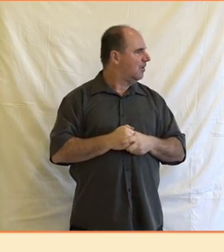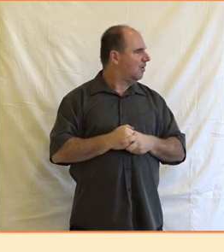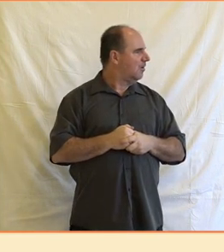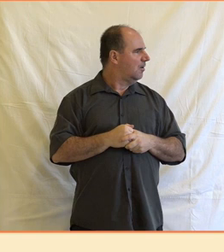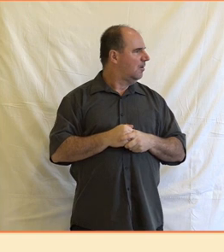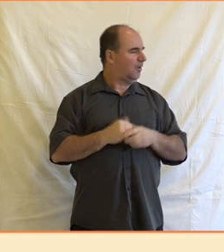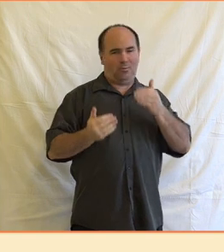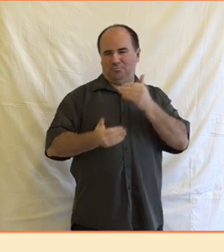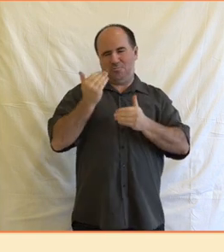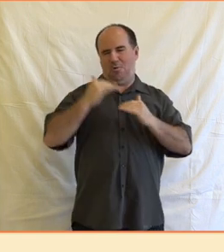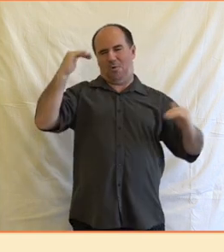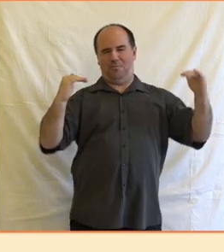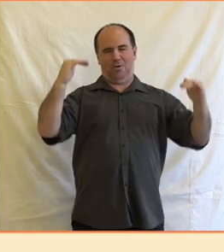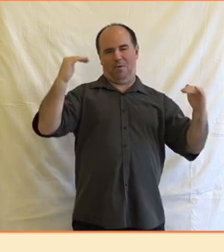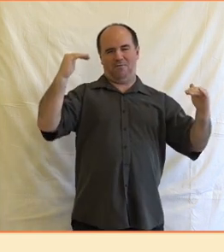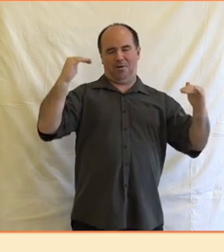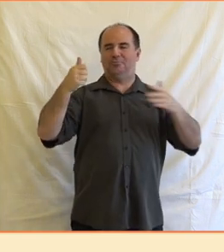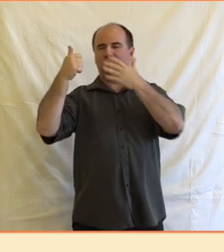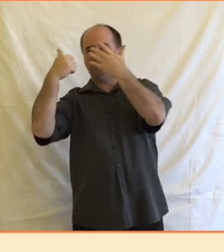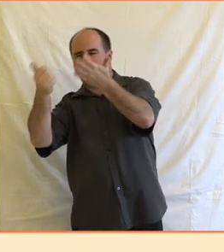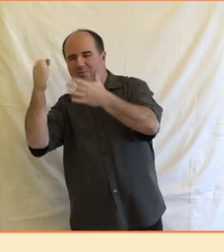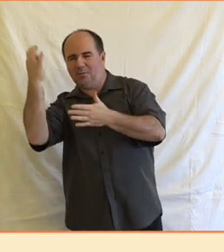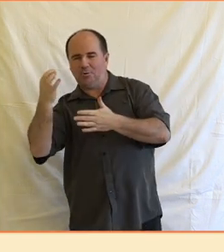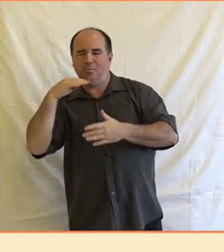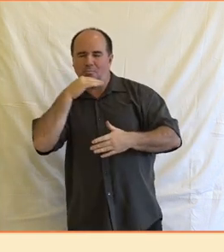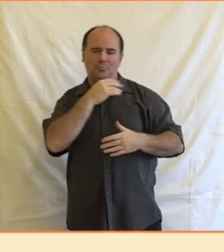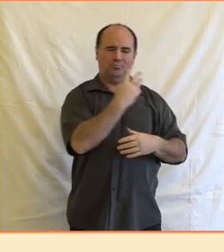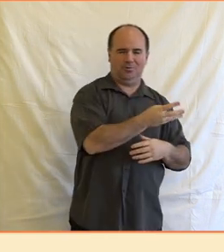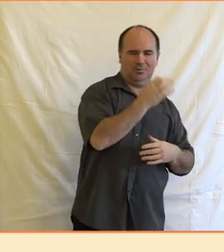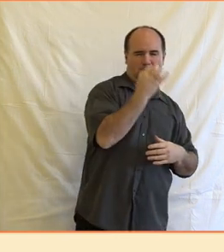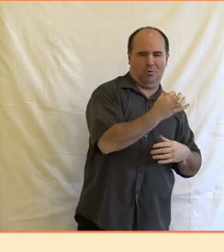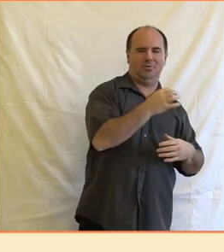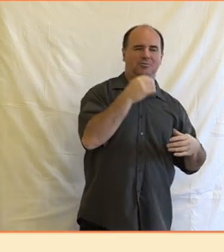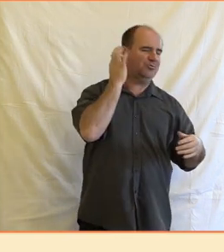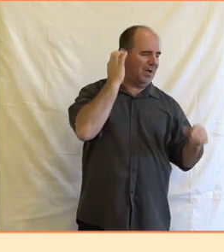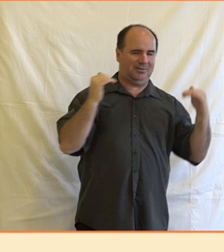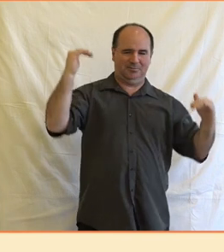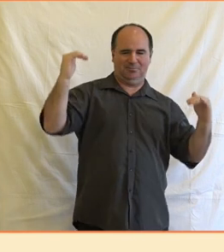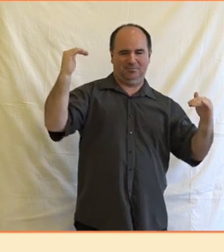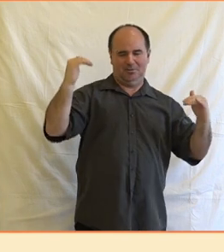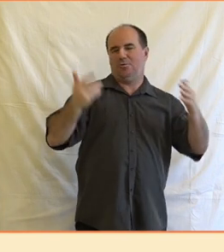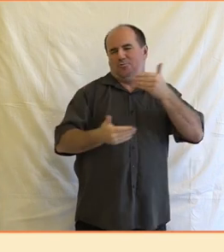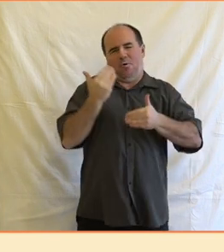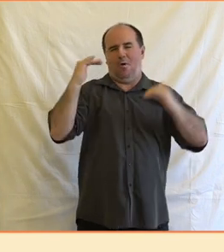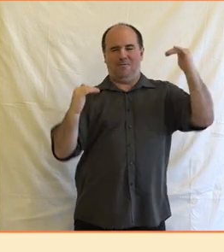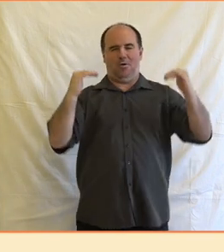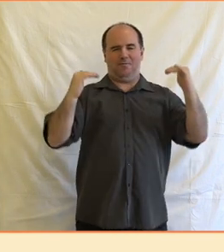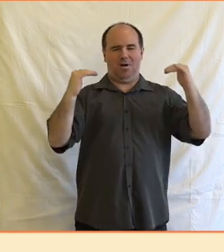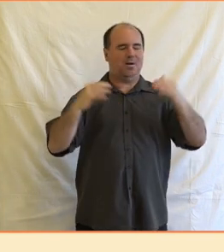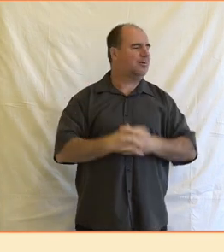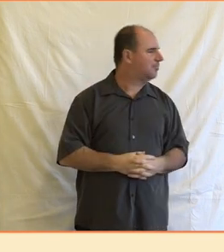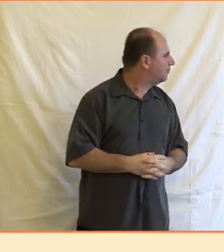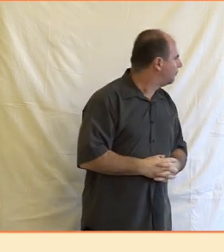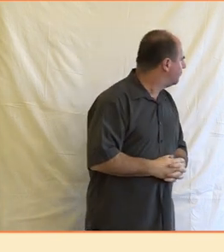nepatří k těm nejhorším. Tady data, která nám ukazují, proč